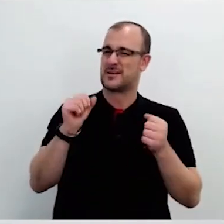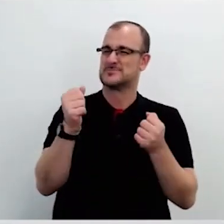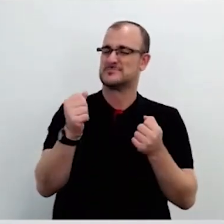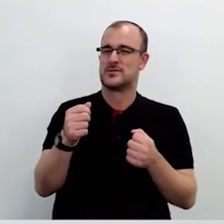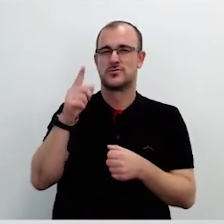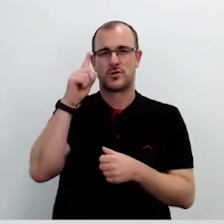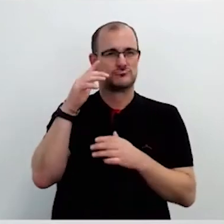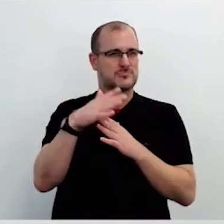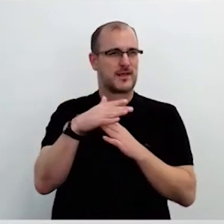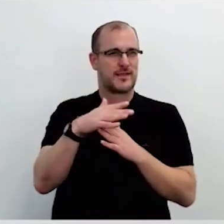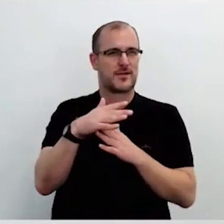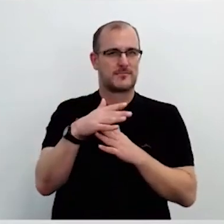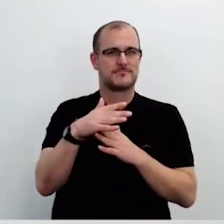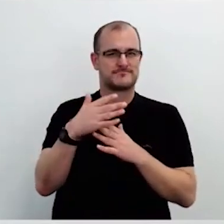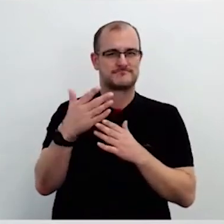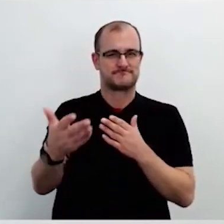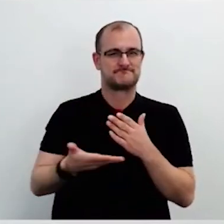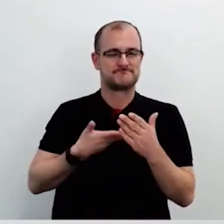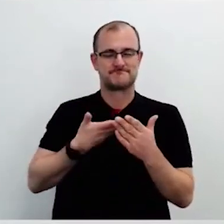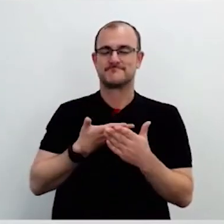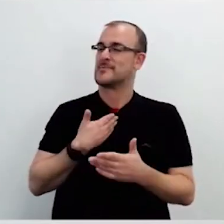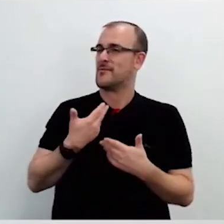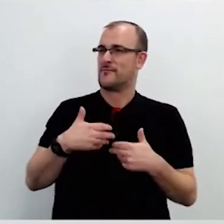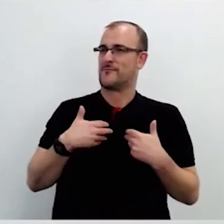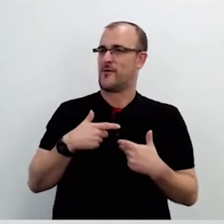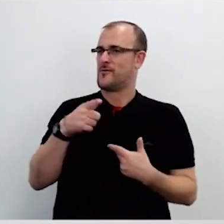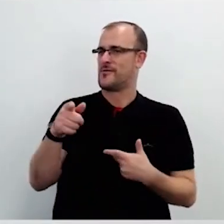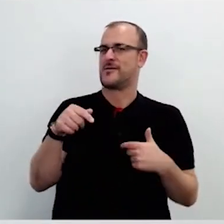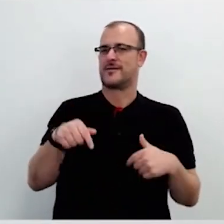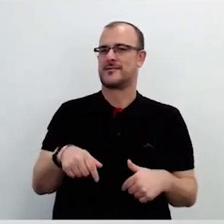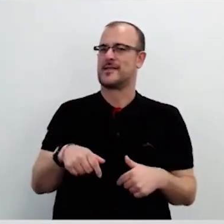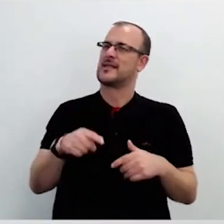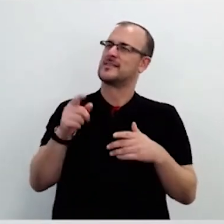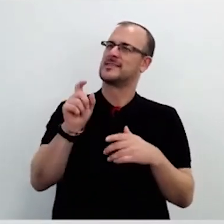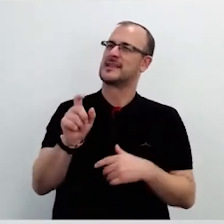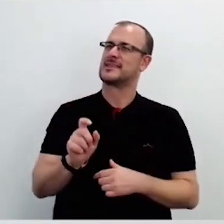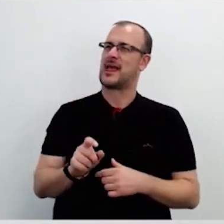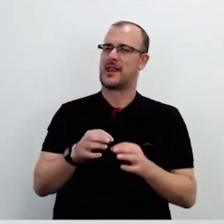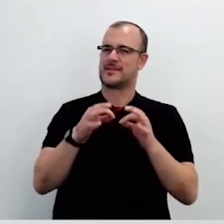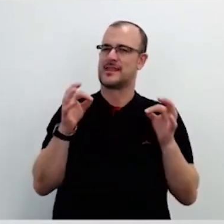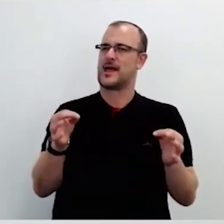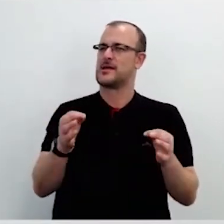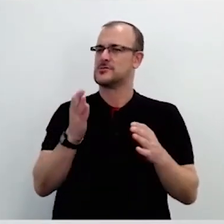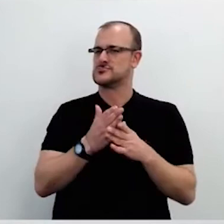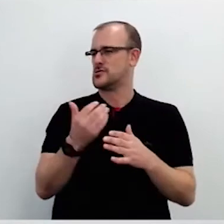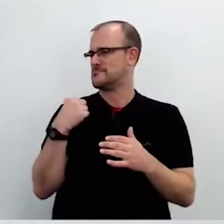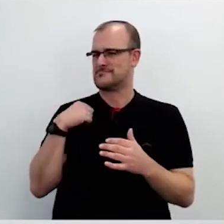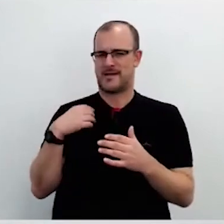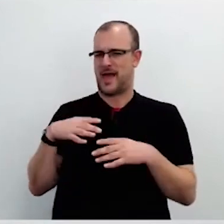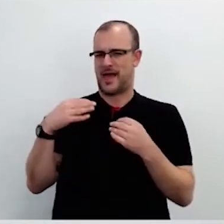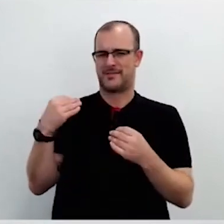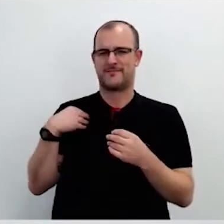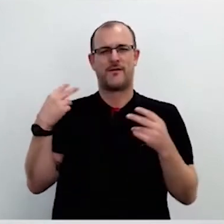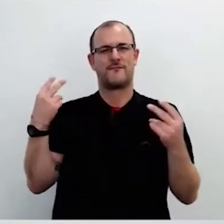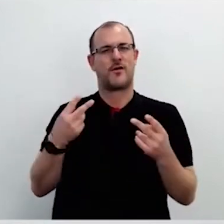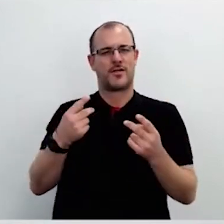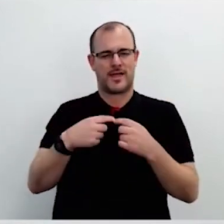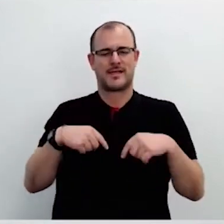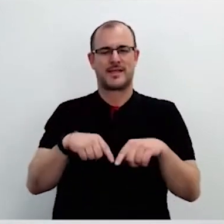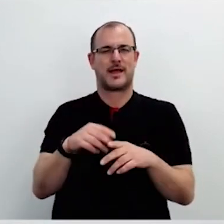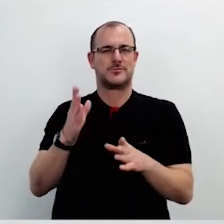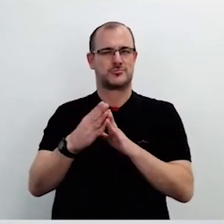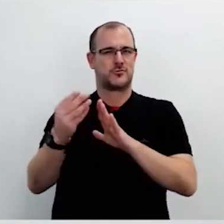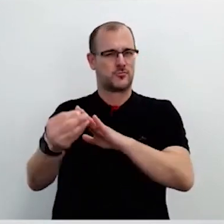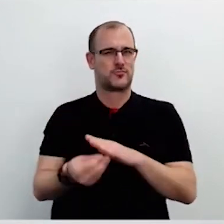Deutschen Telekom gegeben haben. Wir freuen uns auf jeden Fall sehr, dass Sie den Digitaltag schon von Anfang an im Fördererkreis mit